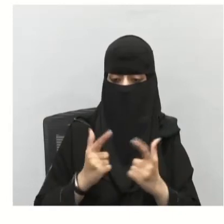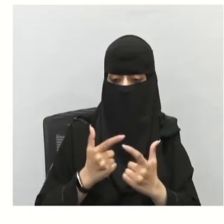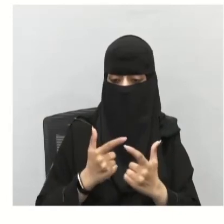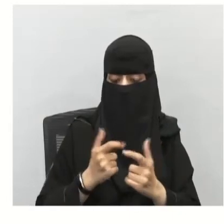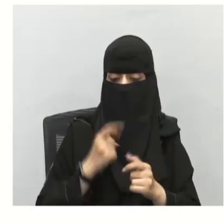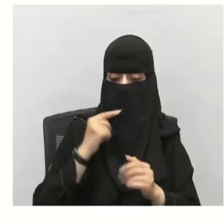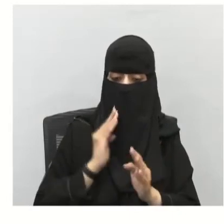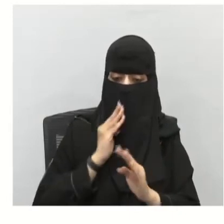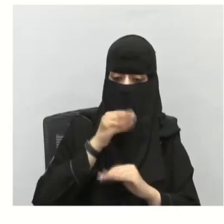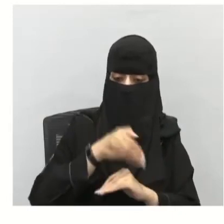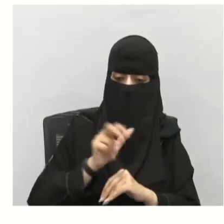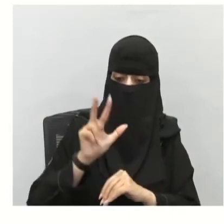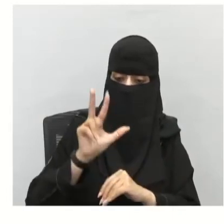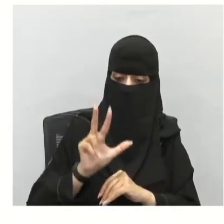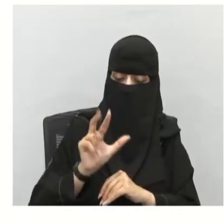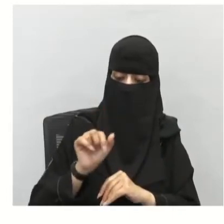أدخل عليها ال